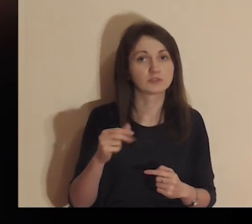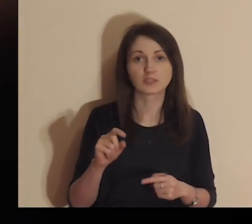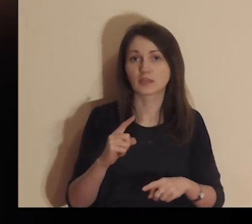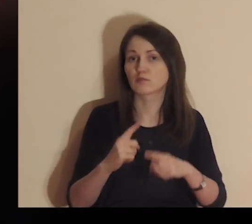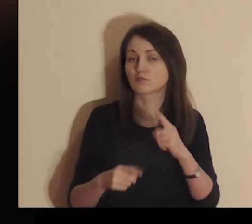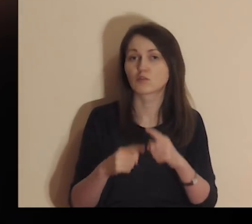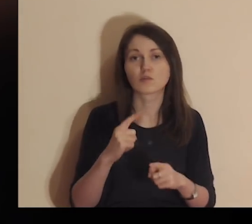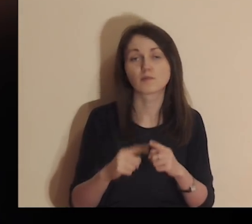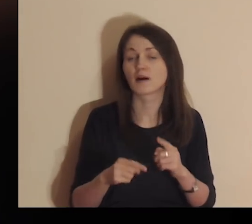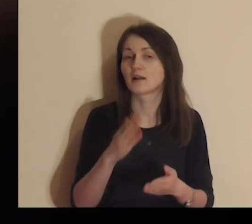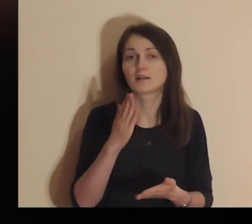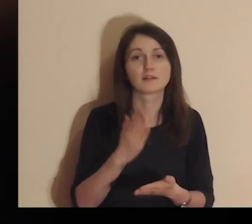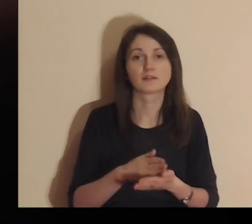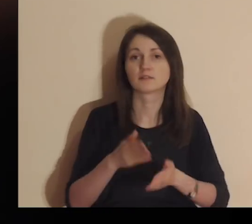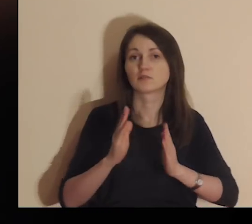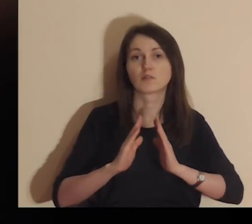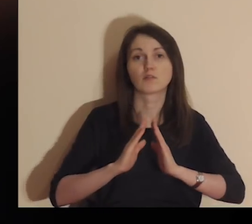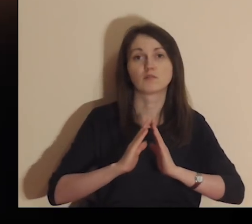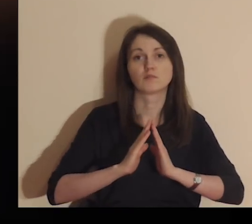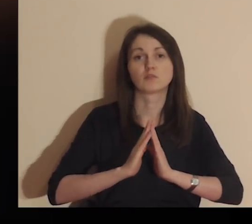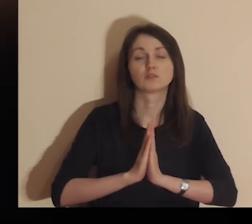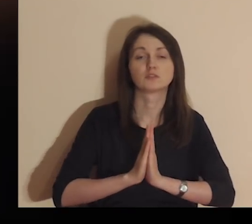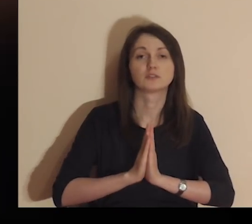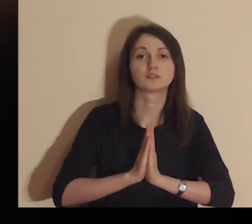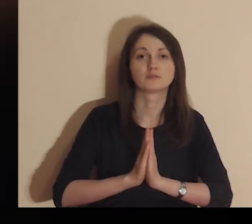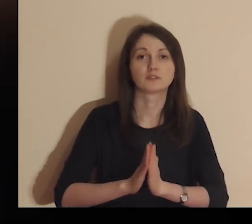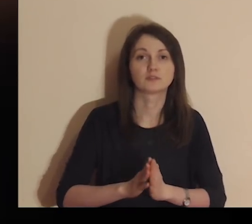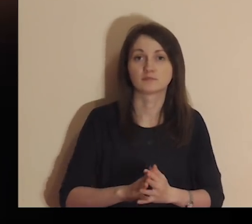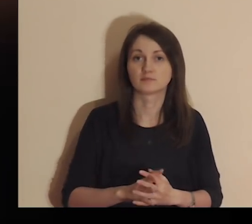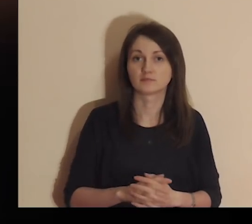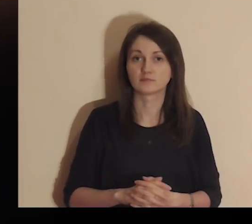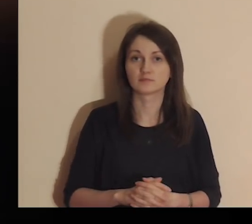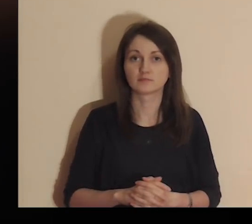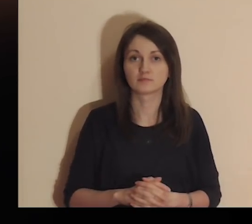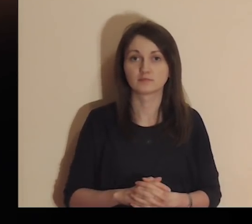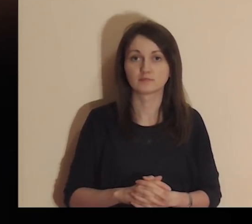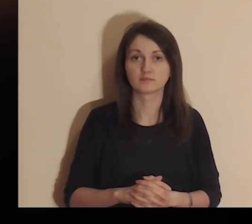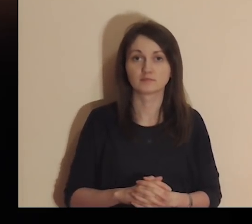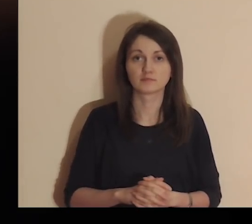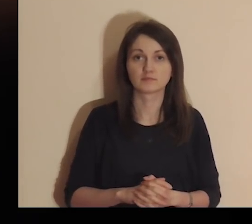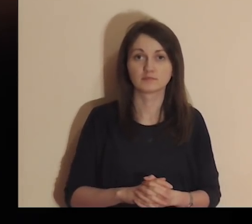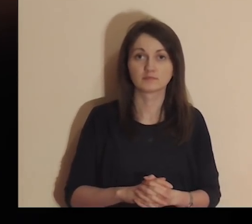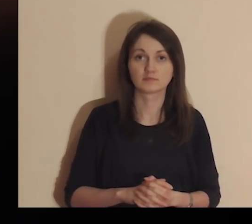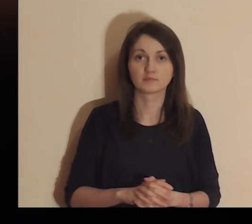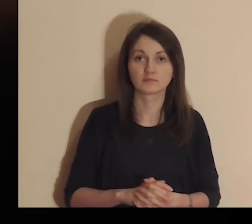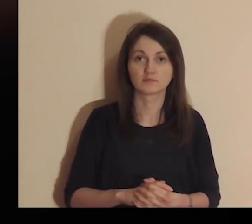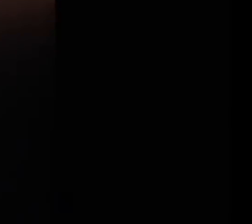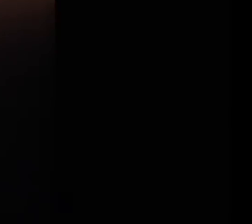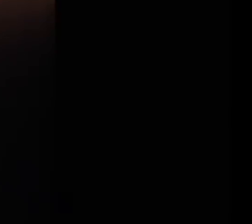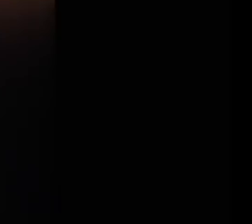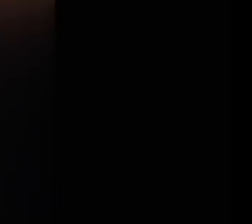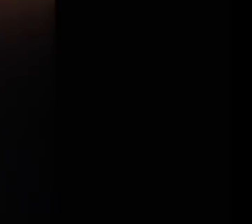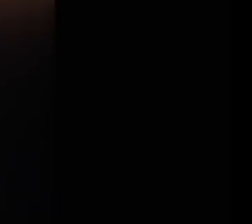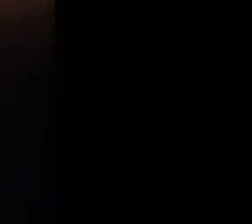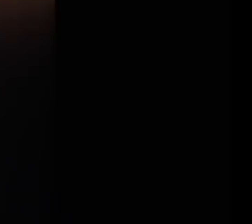Pomyśl o tym, że to spotkanie z Bogiem, a nie zwykła medytacja.